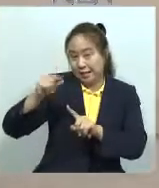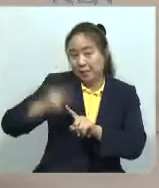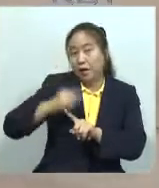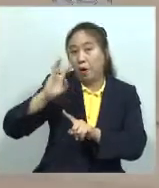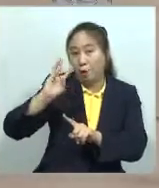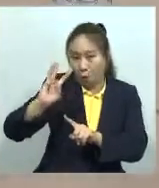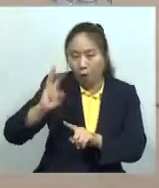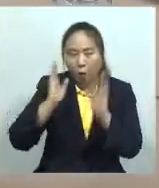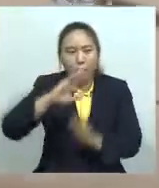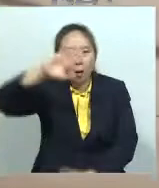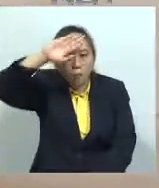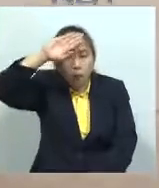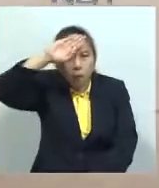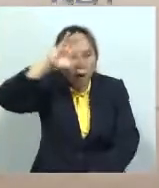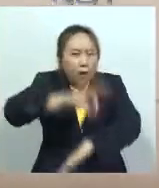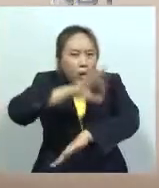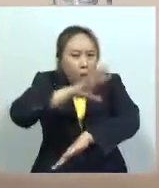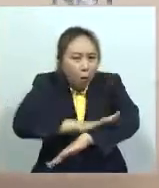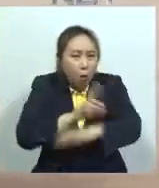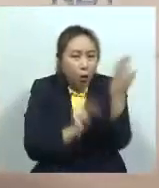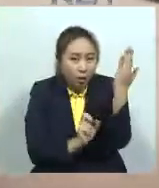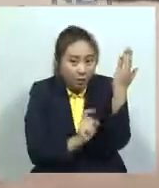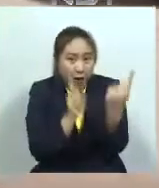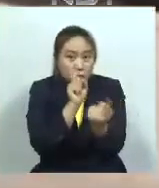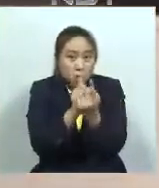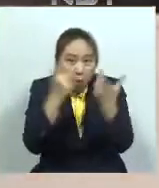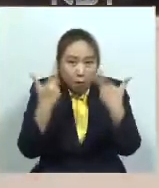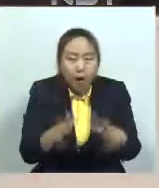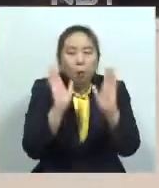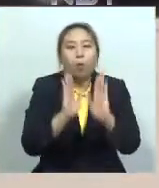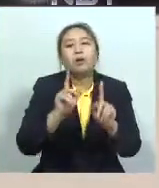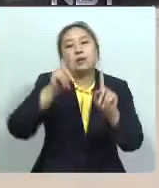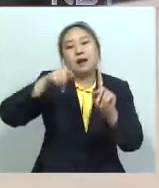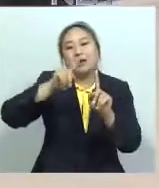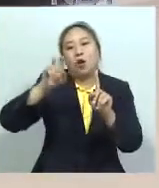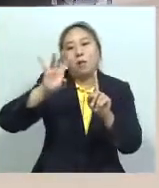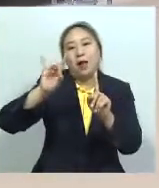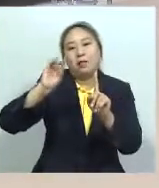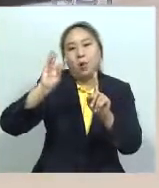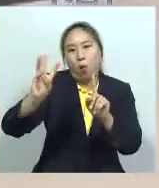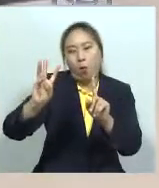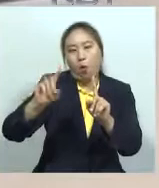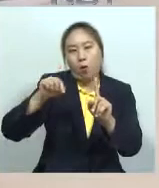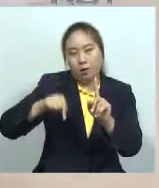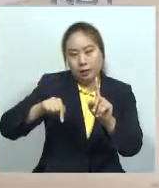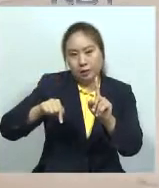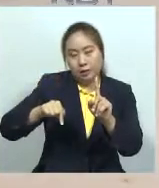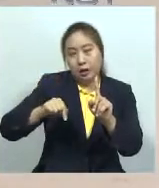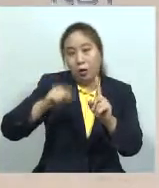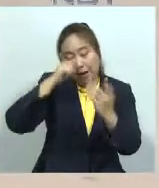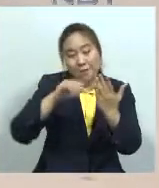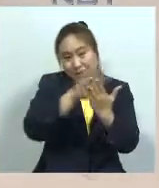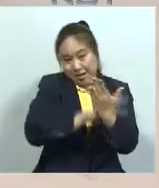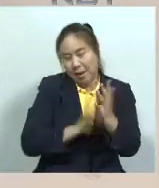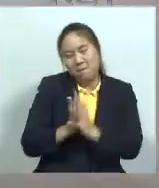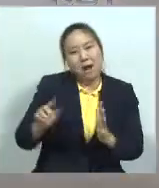ผู้ป่วยโรคไข้เลือดออกในจังหวัดนครศรีธรรมราชแล้วเนี่ย 1,186 คนถือว่ามากเป็นอันดับ 6ของประเ